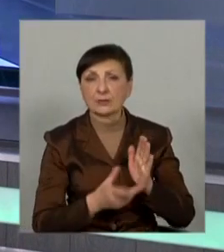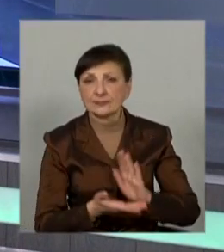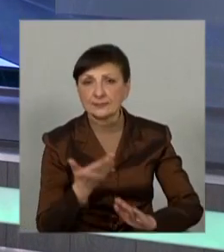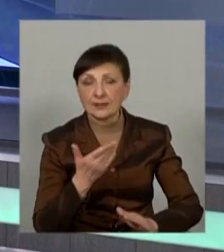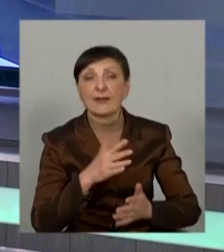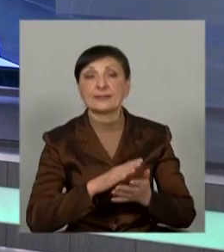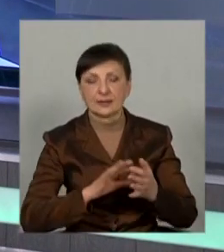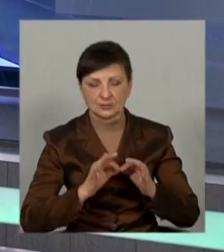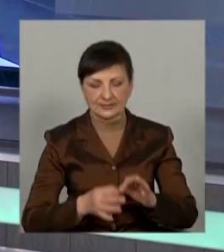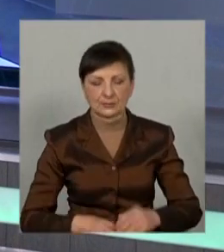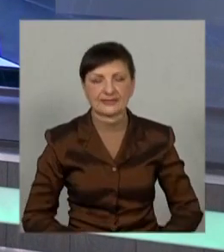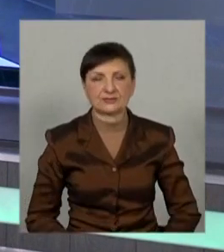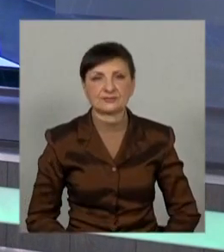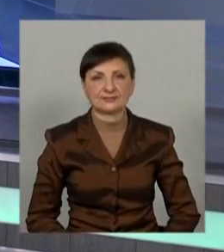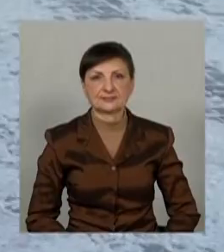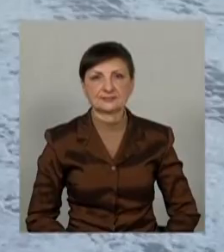попыталась понять Мира Альжанова.